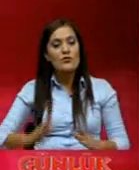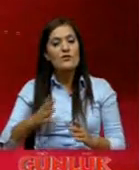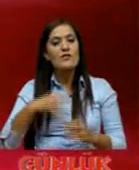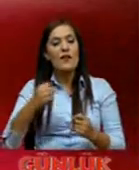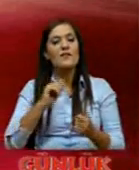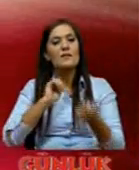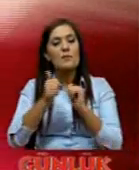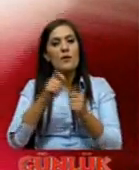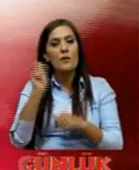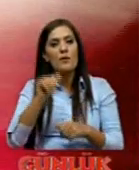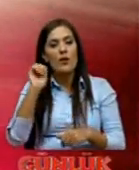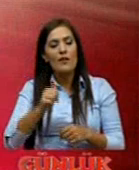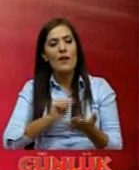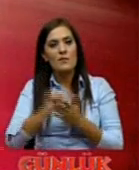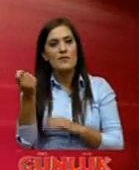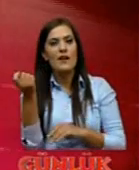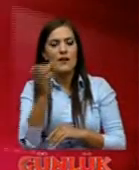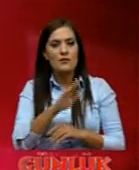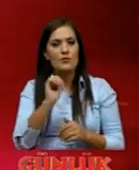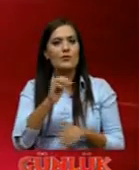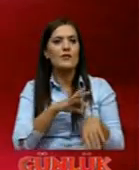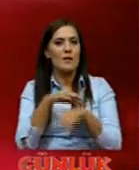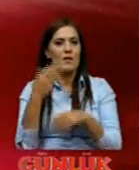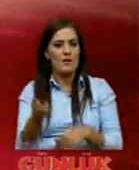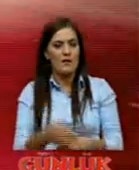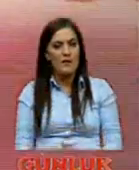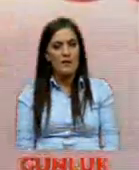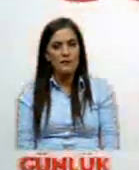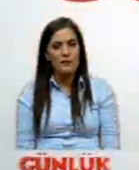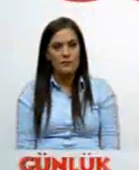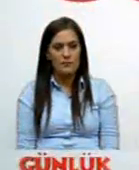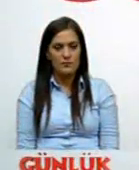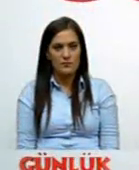spor yapmanın önemi. Hepsi az sonra Günlük Rehber'de.